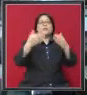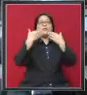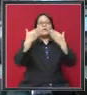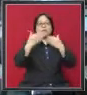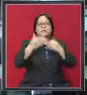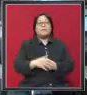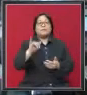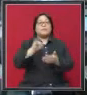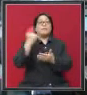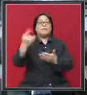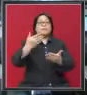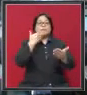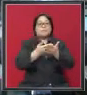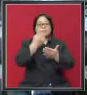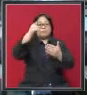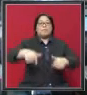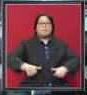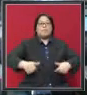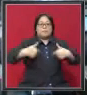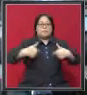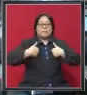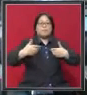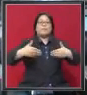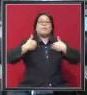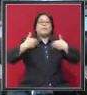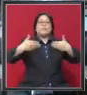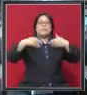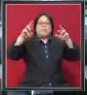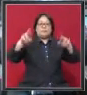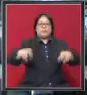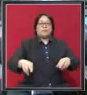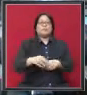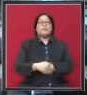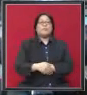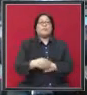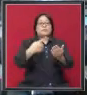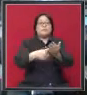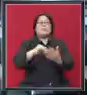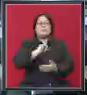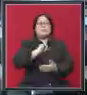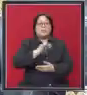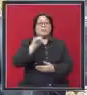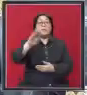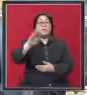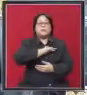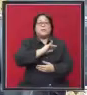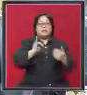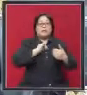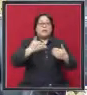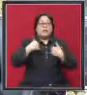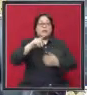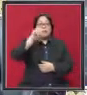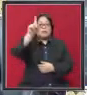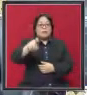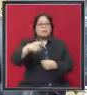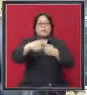Alhamdulillah. Ini adalah satu perkara baik demi kelangsungan kesejahteraan rakyat. Dalam perbahasan saya Yang Berhormat Menteri, saya ada tanya berkaitan dengan